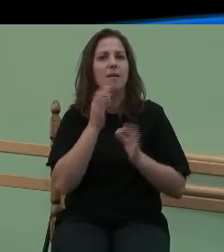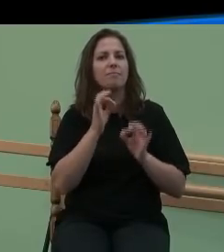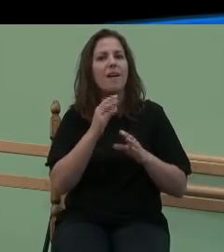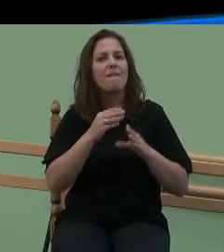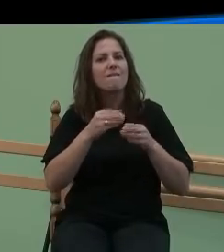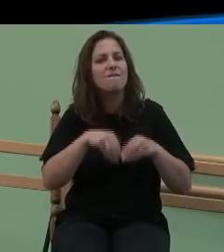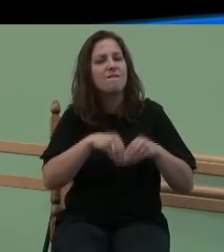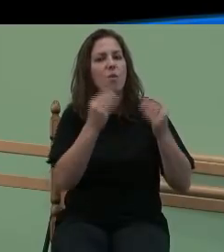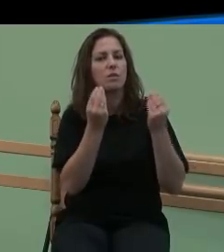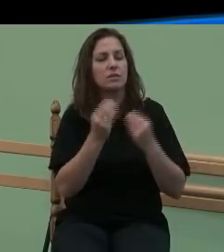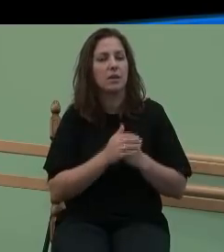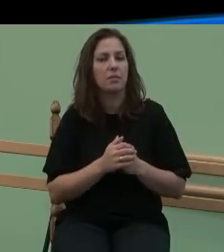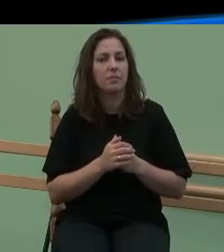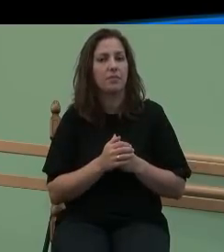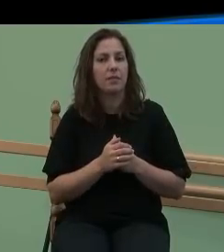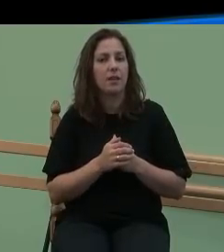funkcji tarczy.